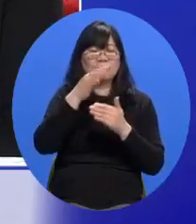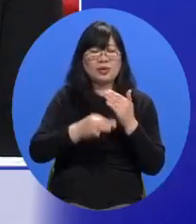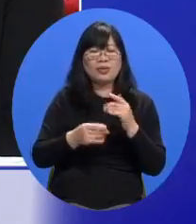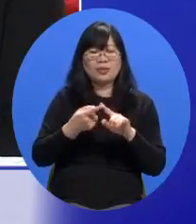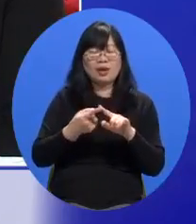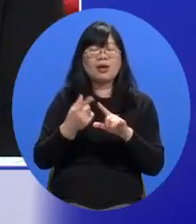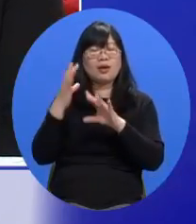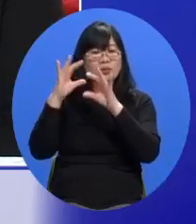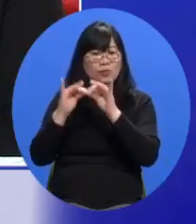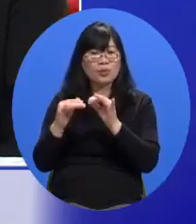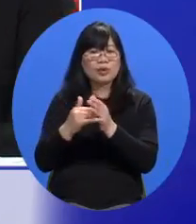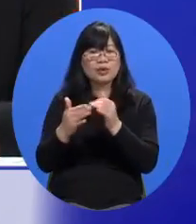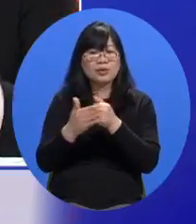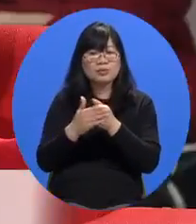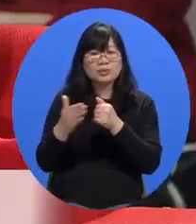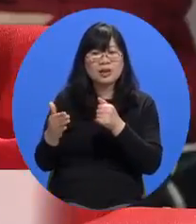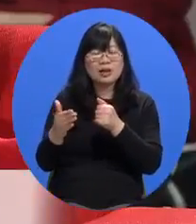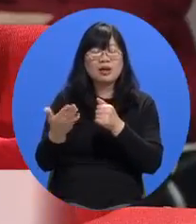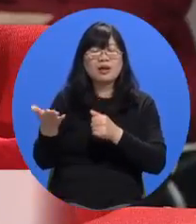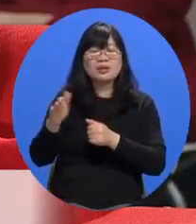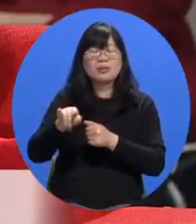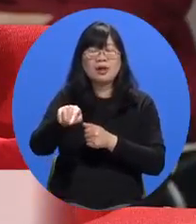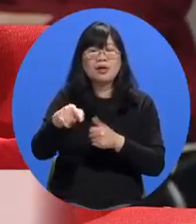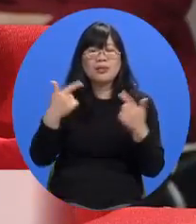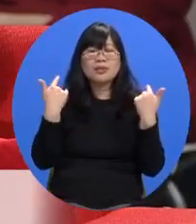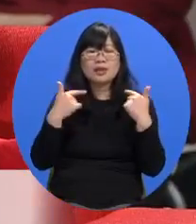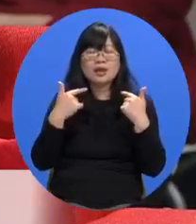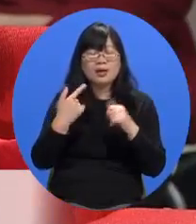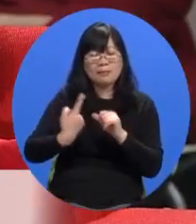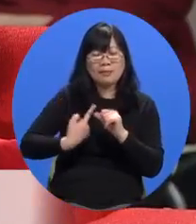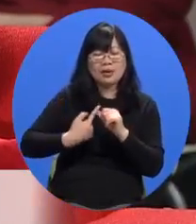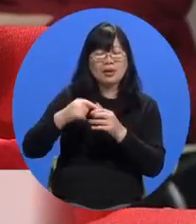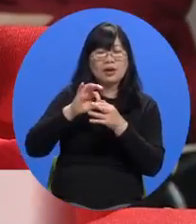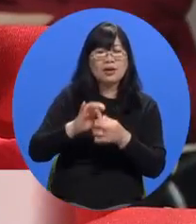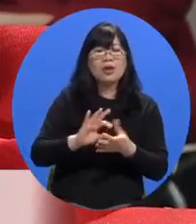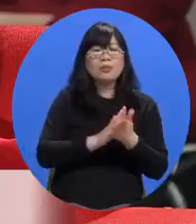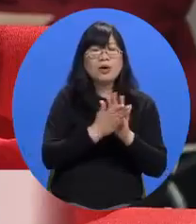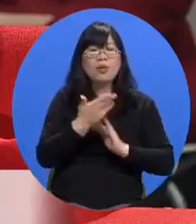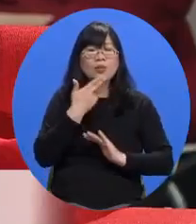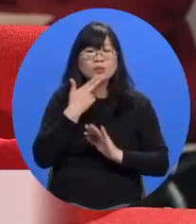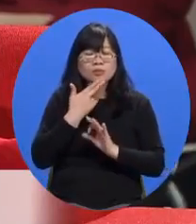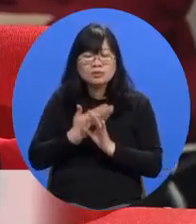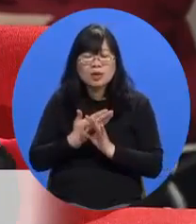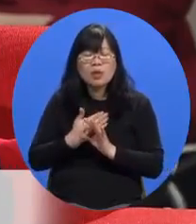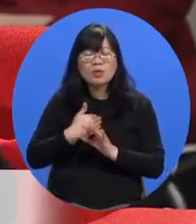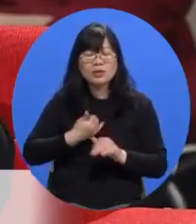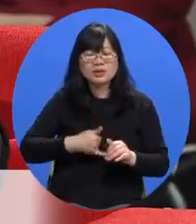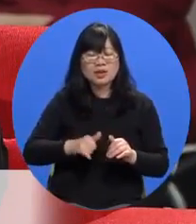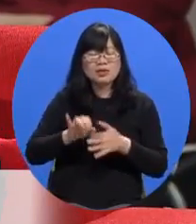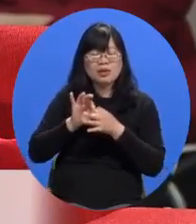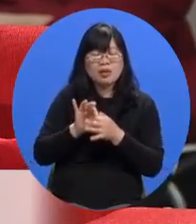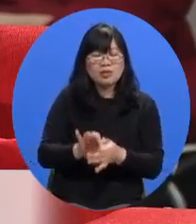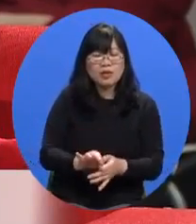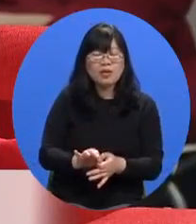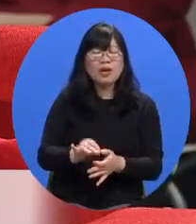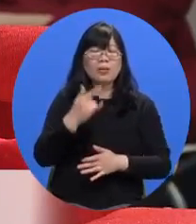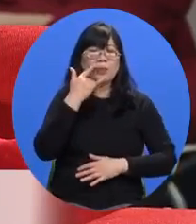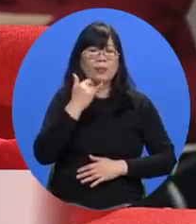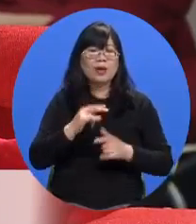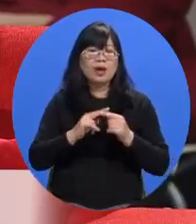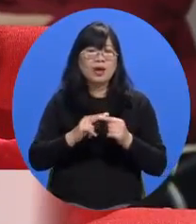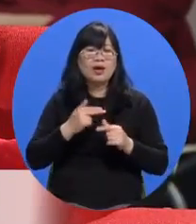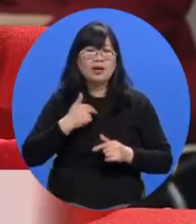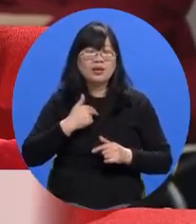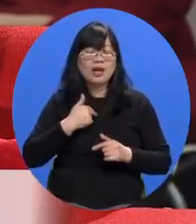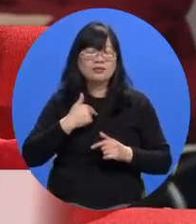저도 동의합니다. 네. 그렇지만 그걸 늘 우리가 비난하면서 변하지 않는다면 우리 애들은 계속해서 그 부모와 자기의